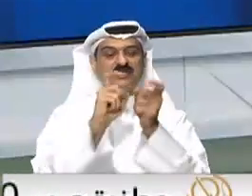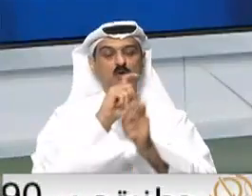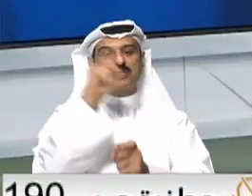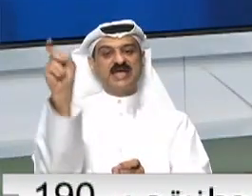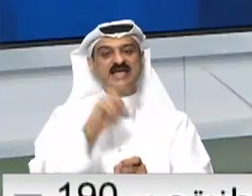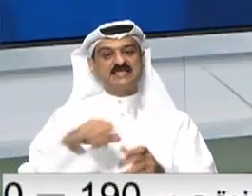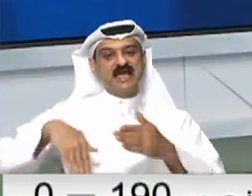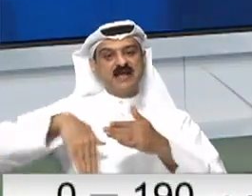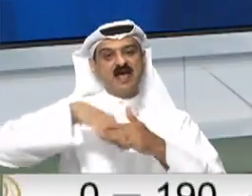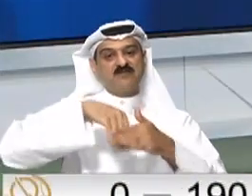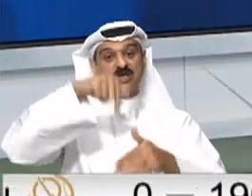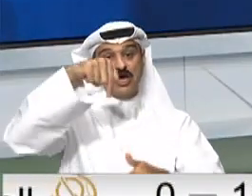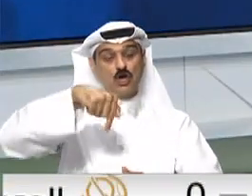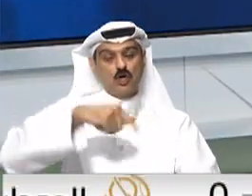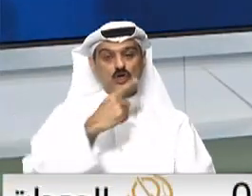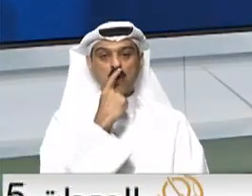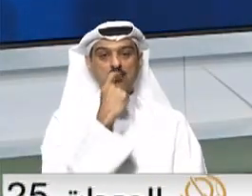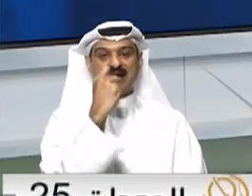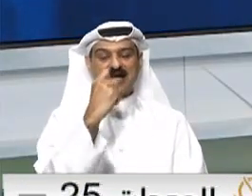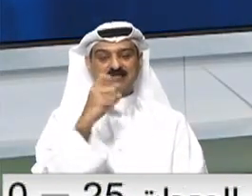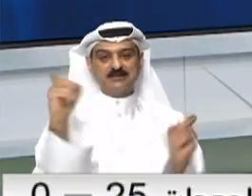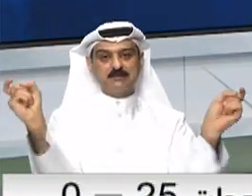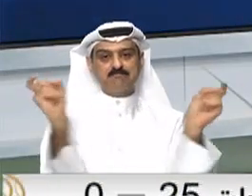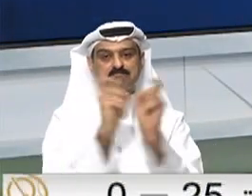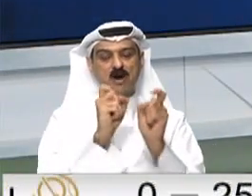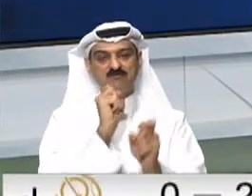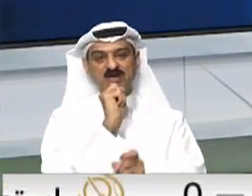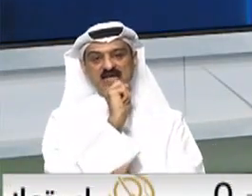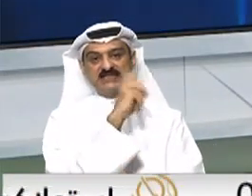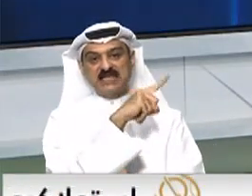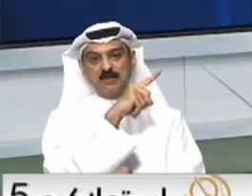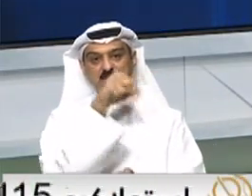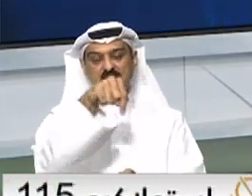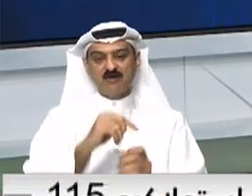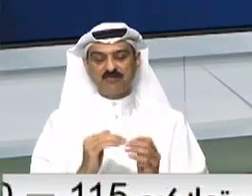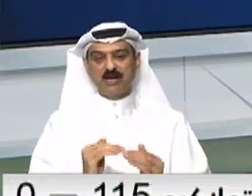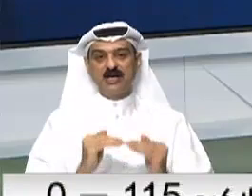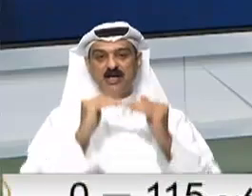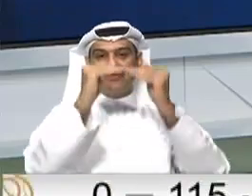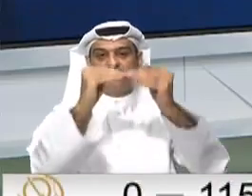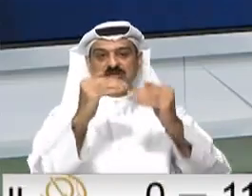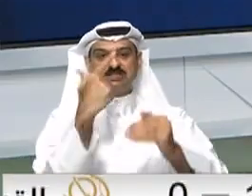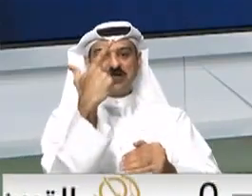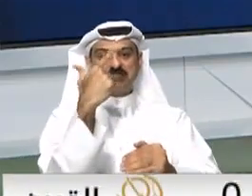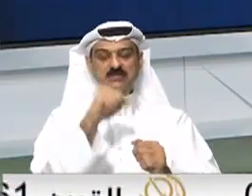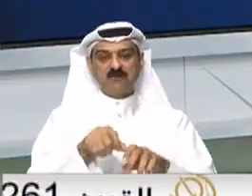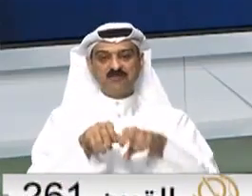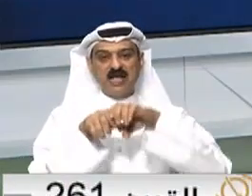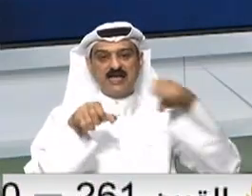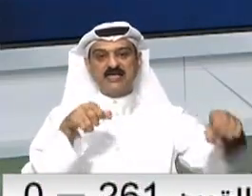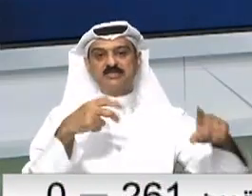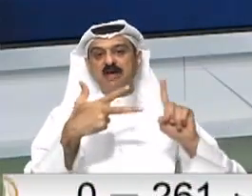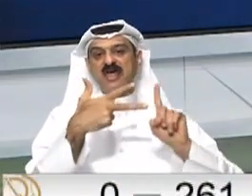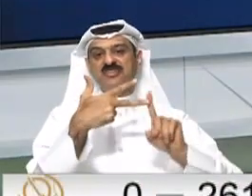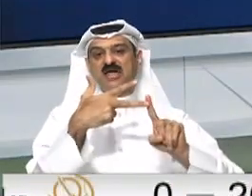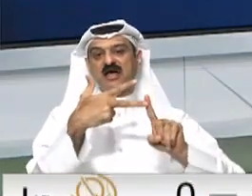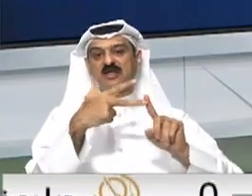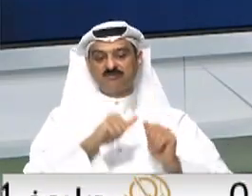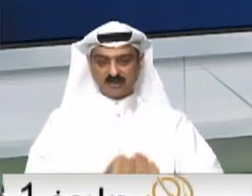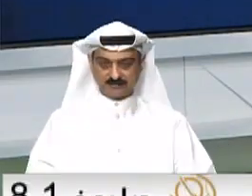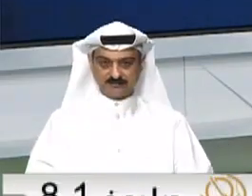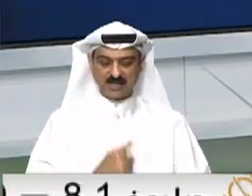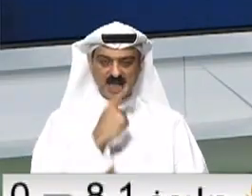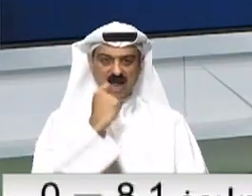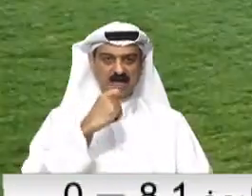يستضيف القادسيه مساء اليوم منافسه السالميه ضمن الجوله السابعه من القسم الثالث لكره القدم ويسعى